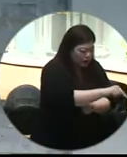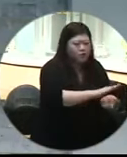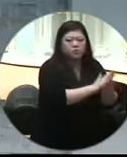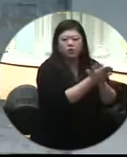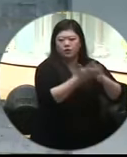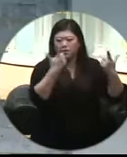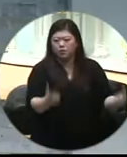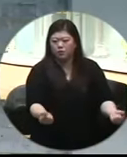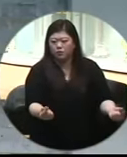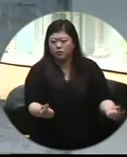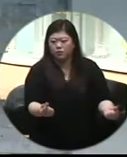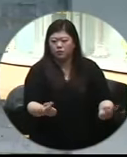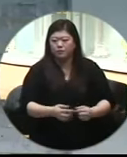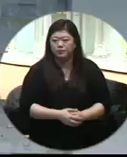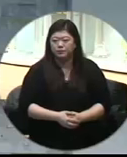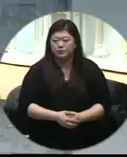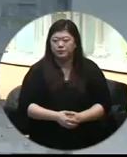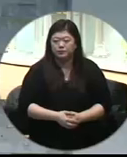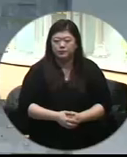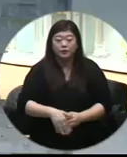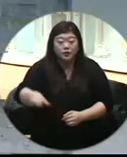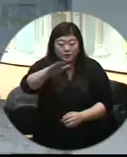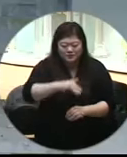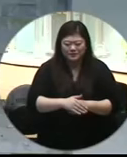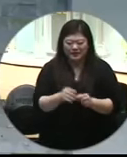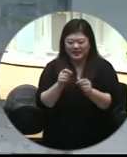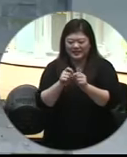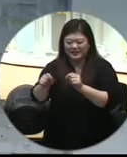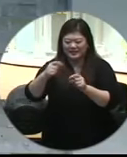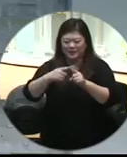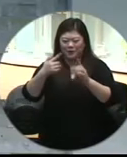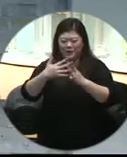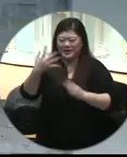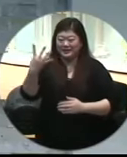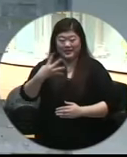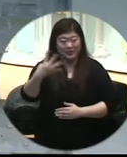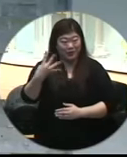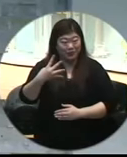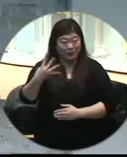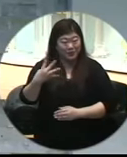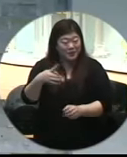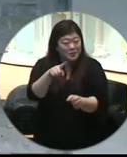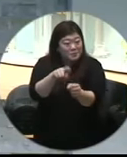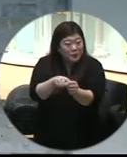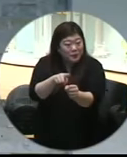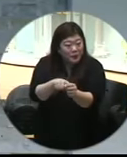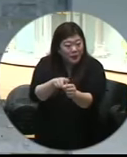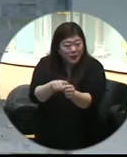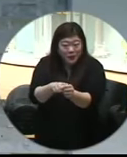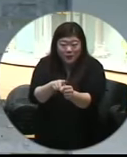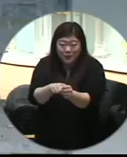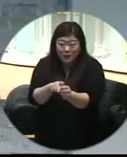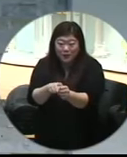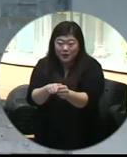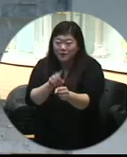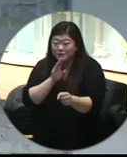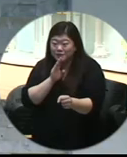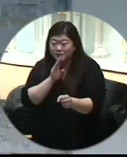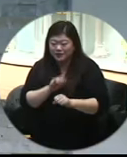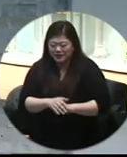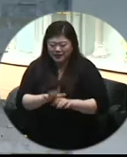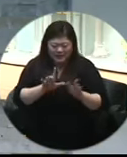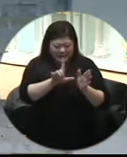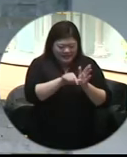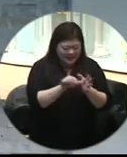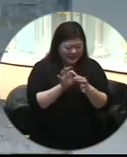우리가 사천지교를 향해서 그렇게 계속 지금 방향 맞추고 나아가고 정식기도를